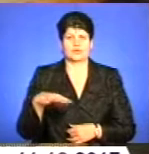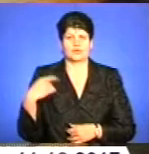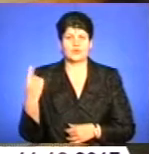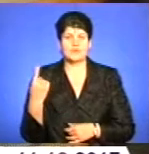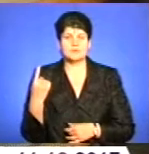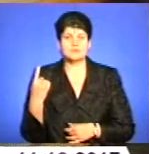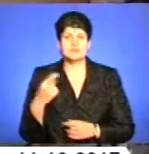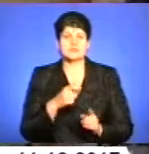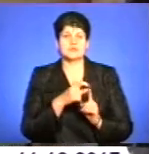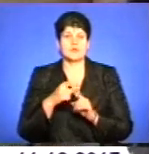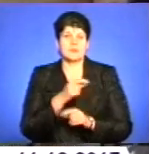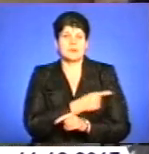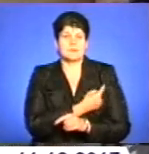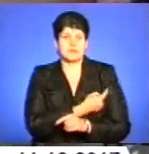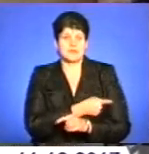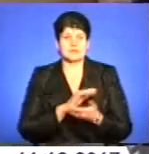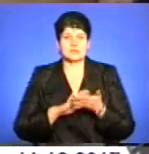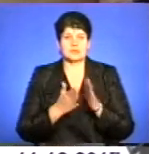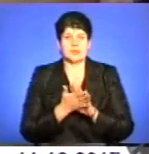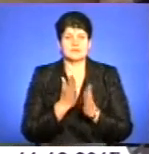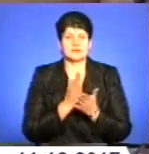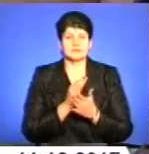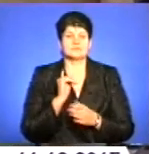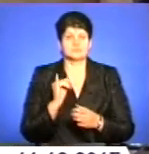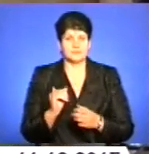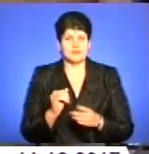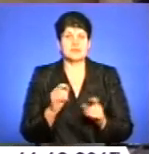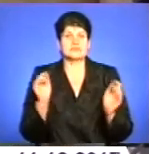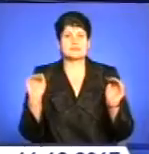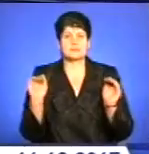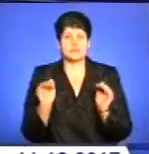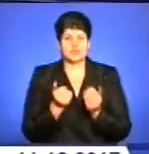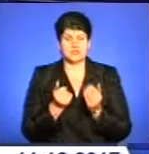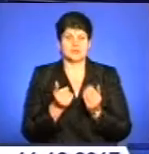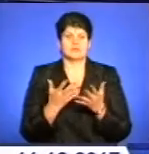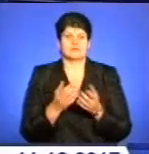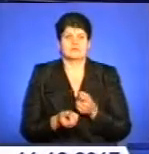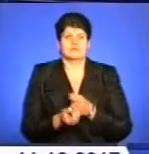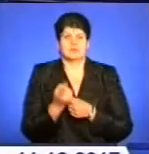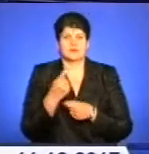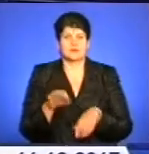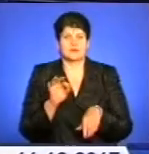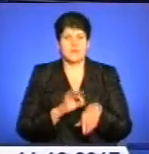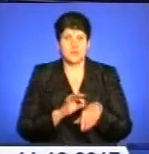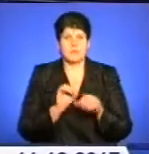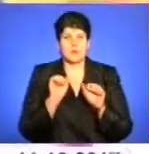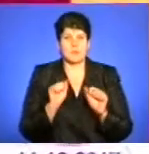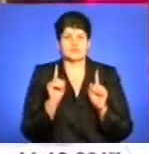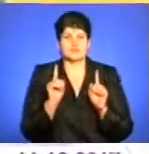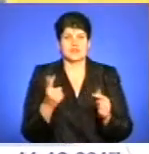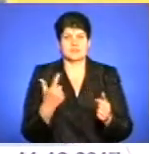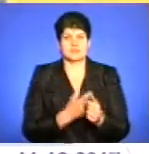За словами медиків, ситуація залишається неблагополучною. Зменшити спалах хвороби може лише вакцинація.